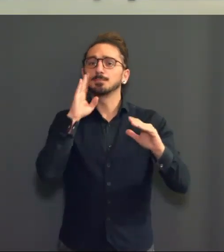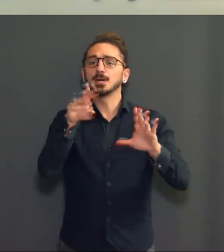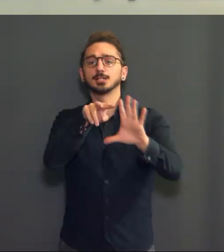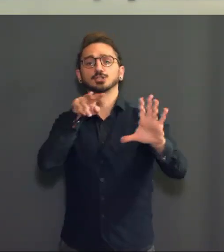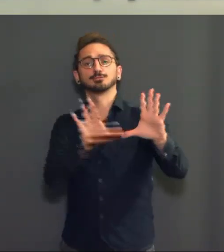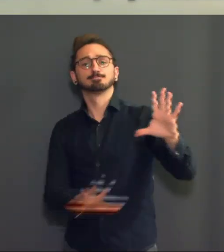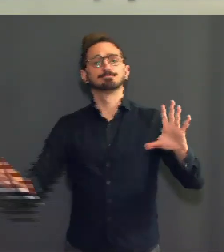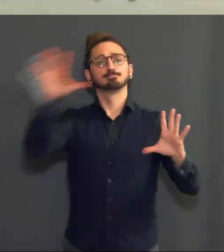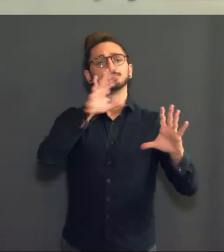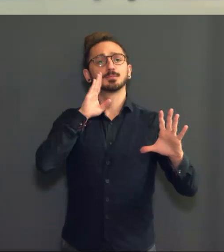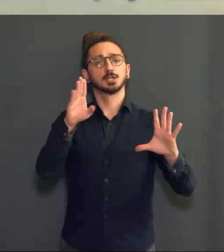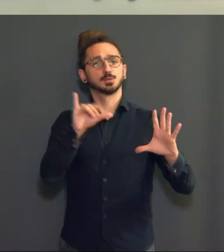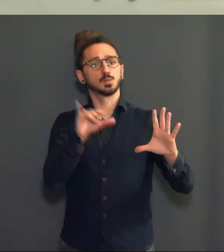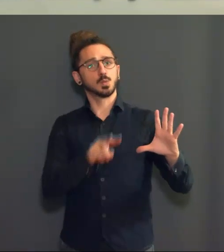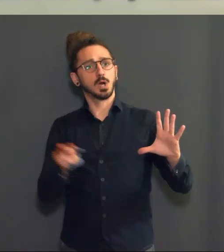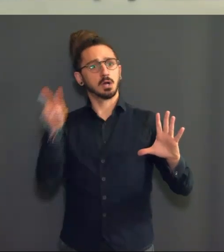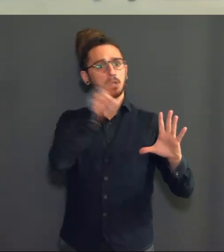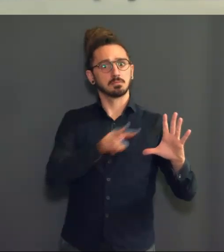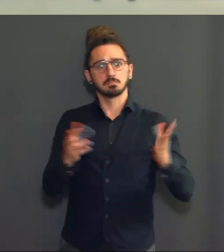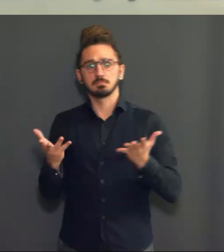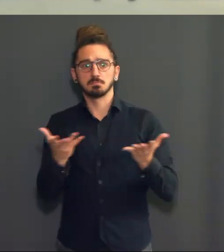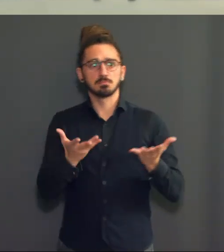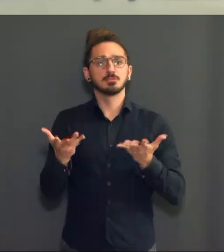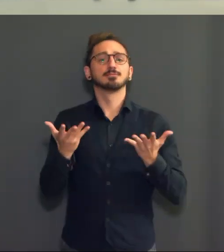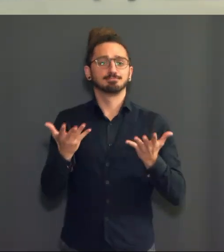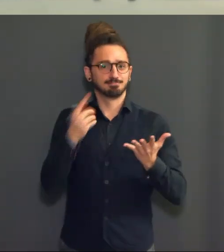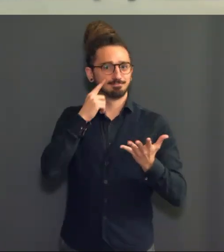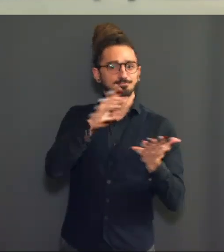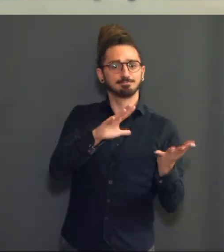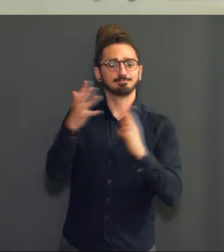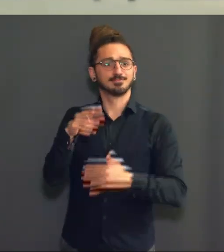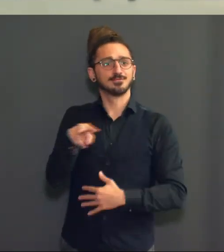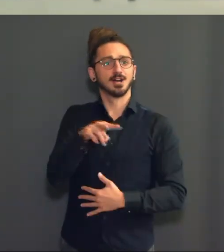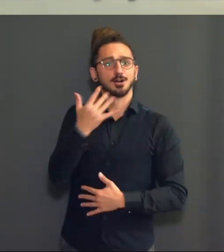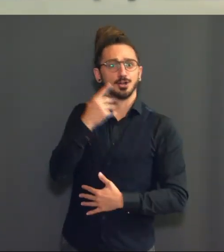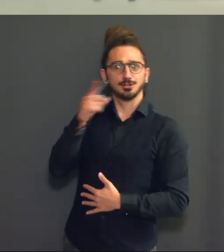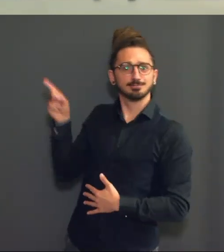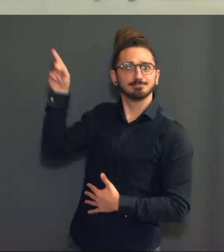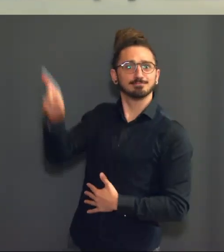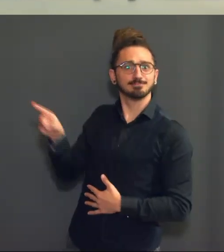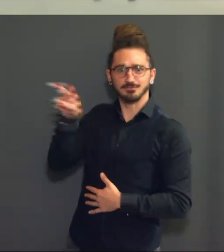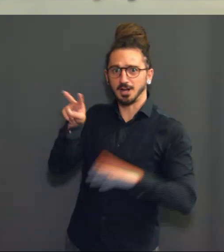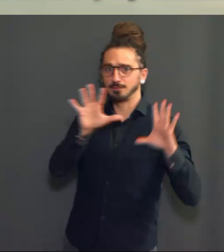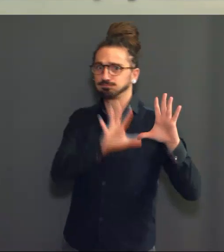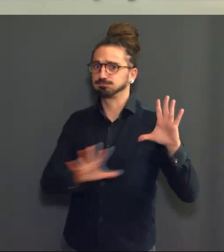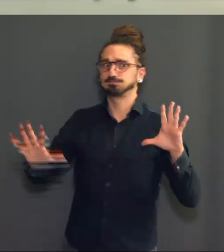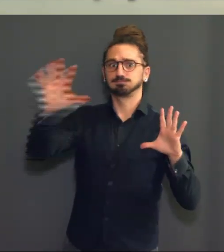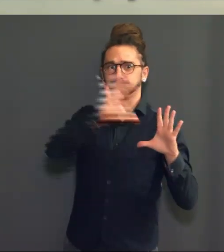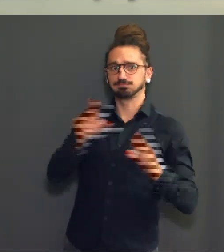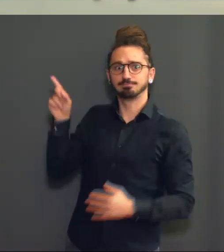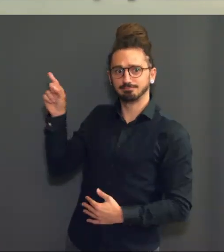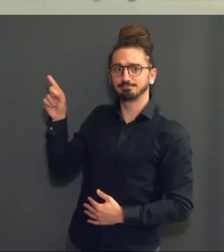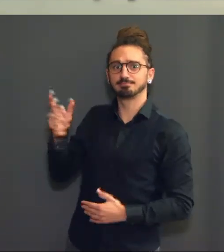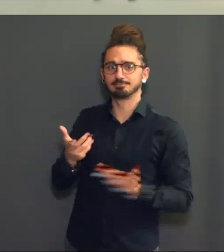qu'effectivement la carte de la Belgique a viré au vert de manière uniforme. On a de manière égale une diminution